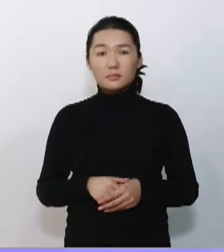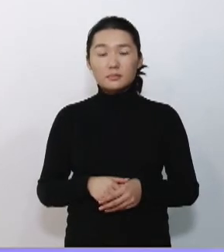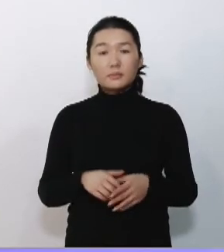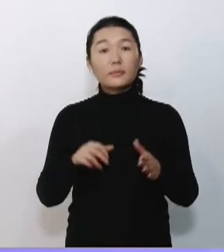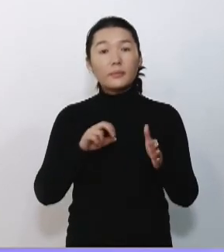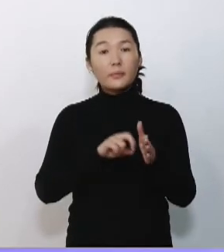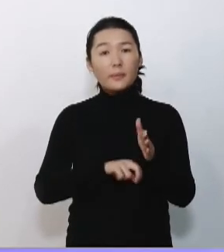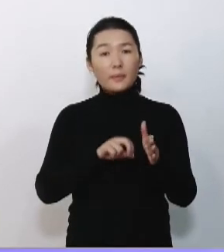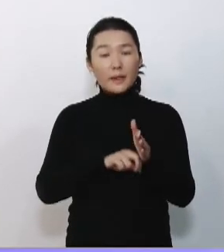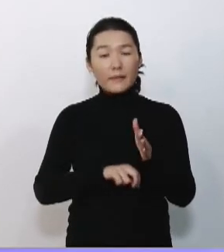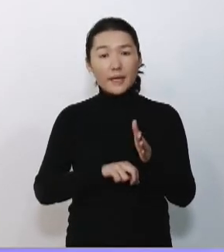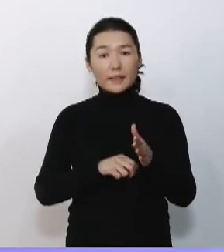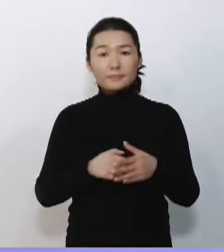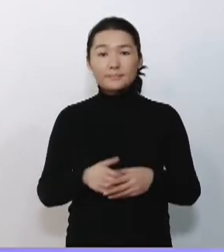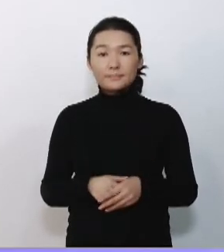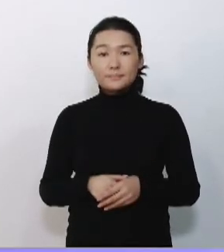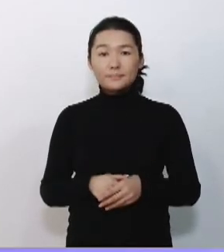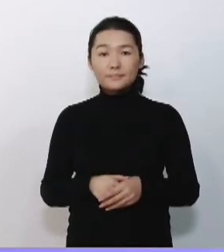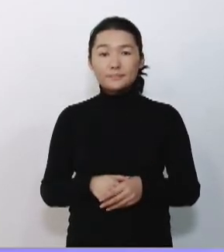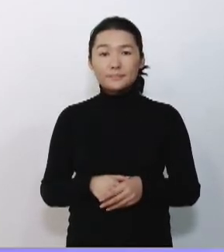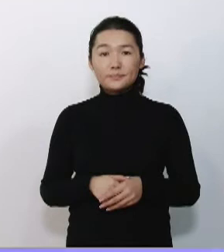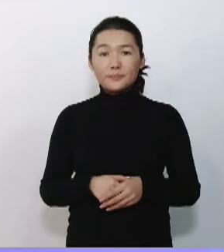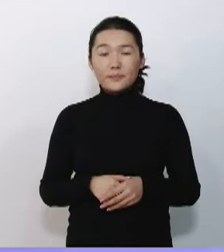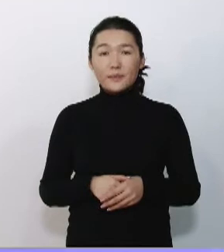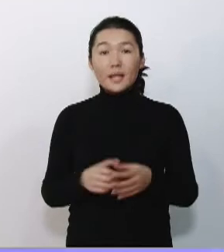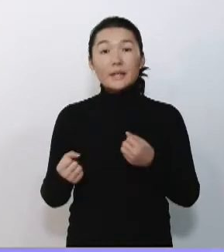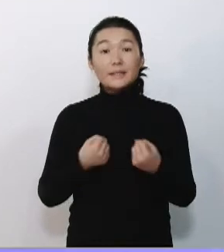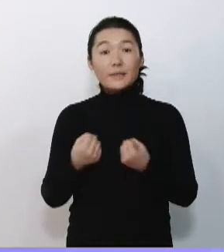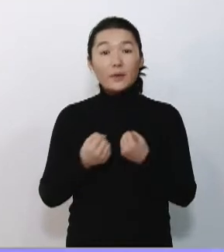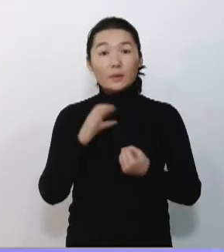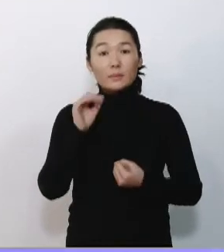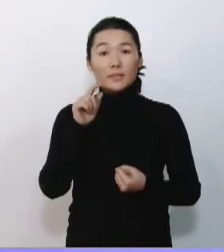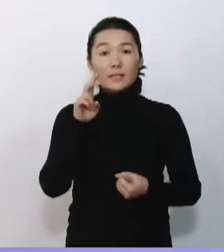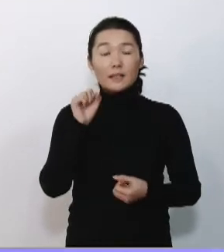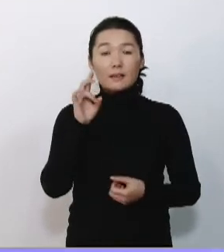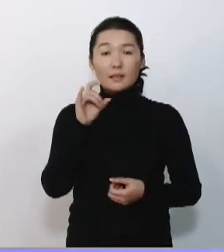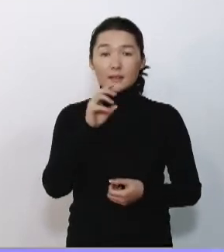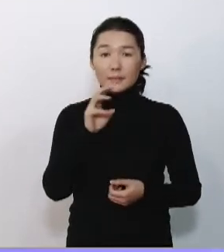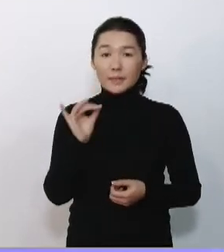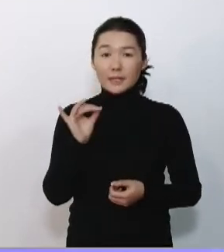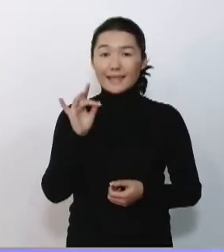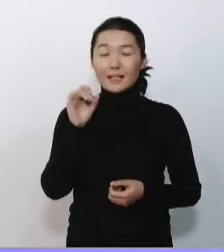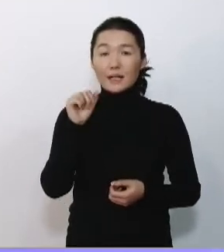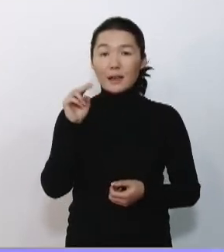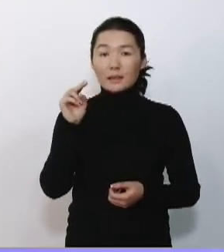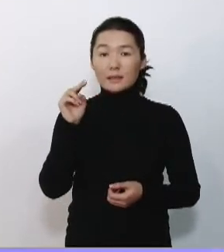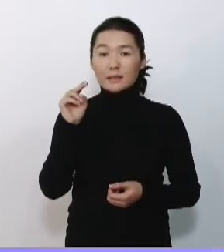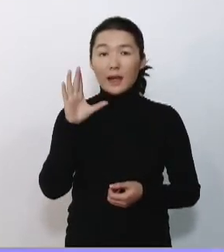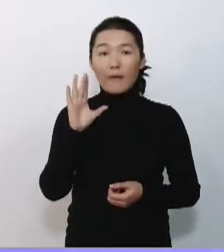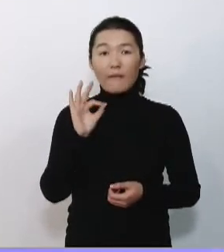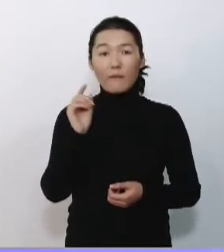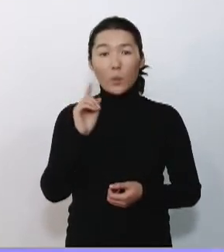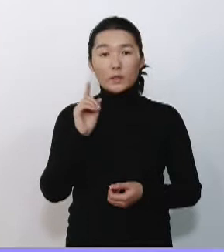А теперь, ребята, давайте проверим с твердыми согласными. Рад,